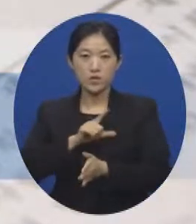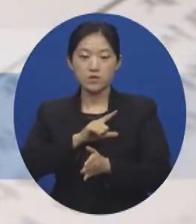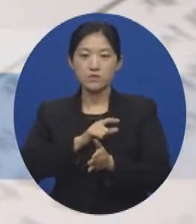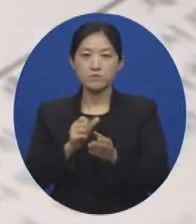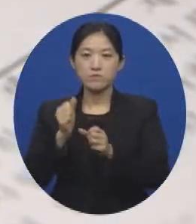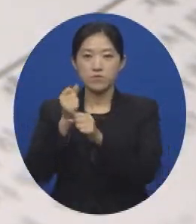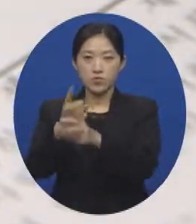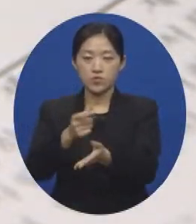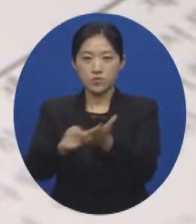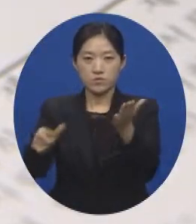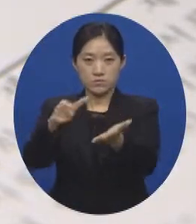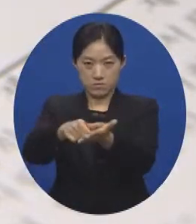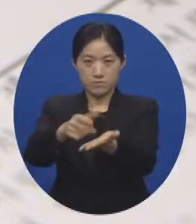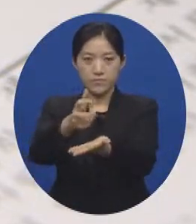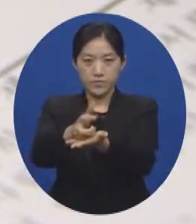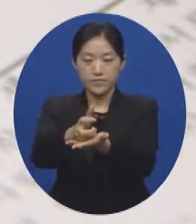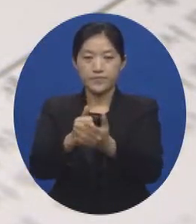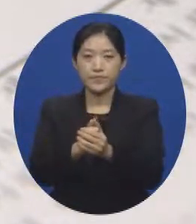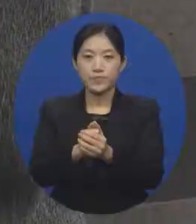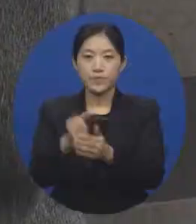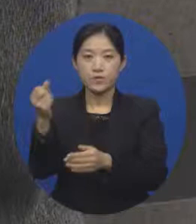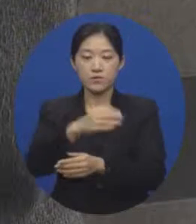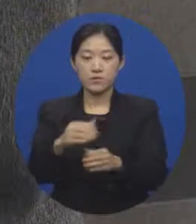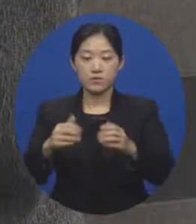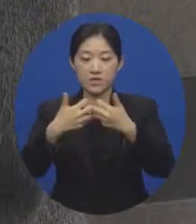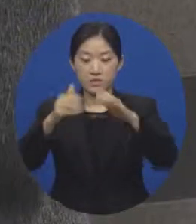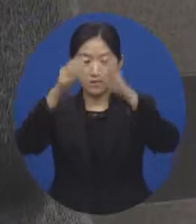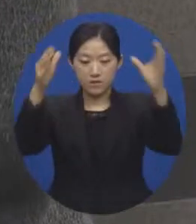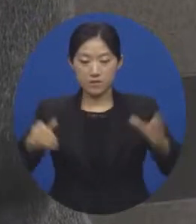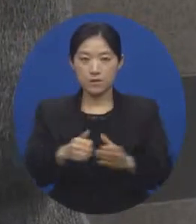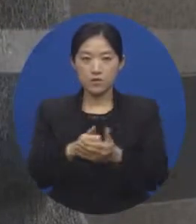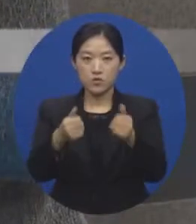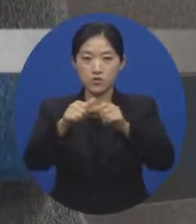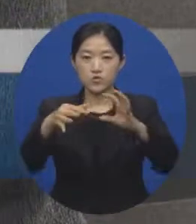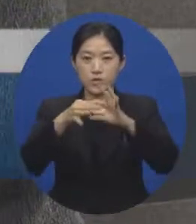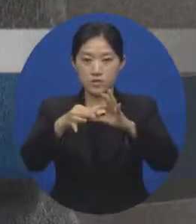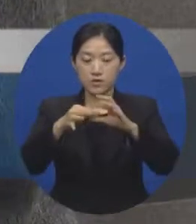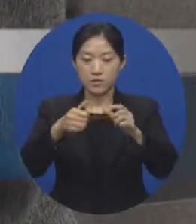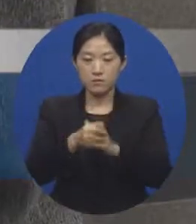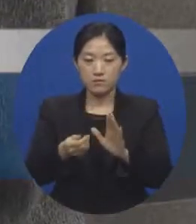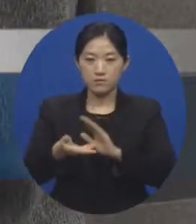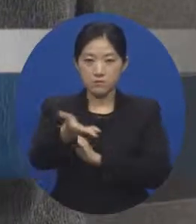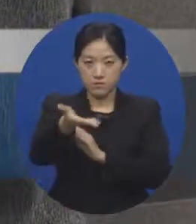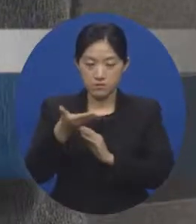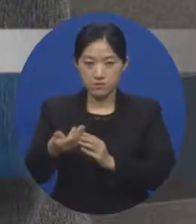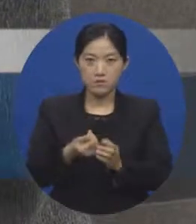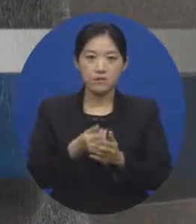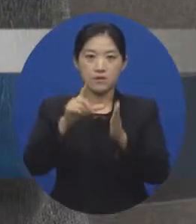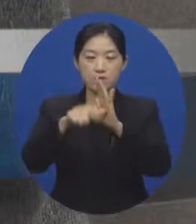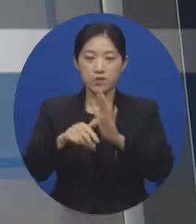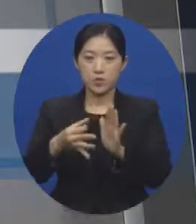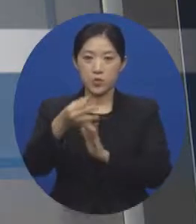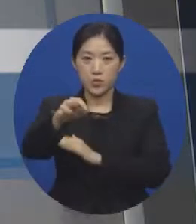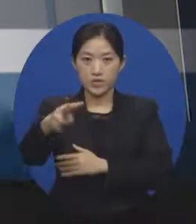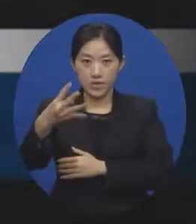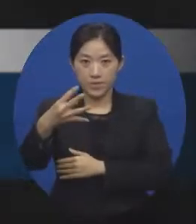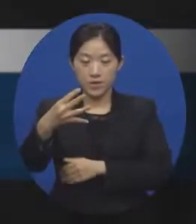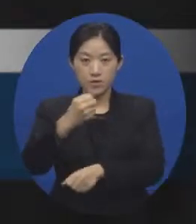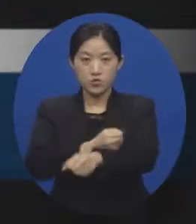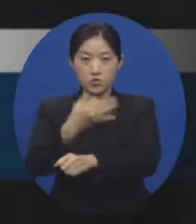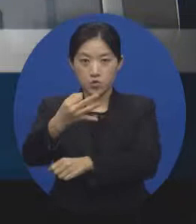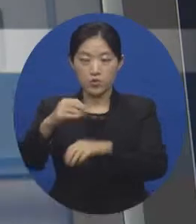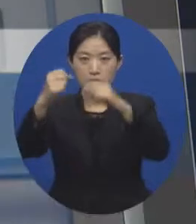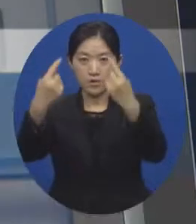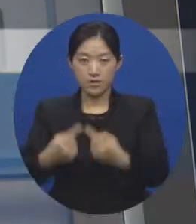도로명 주소를 사용해야 합니다. 무인 민원 발급기에서 주민등록 등초본을 발급받을 때 부과됐던 400원의